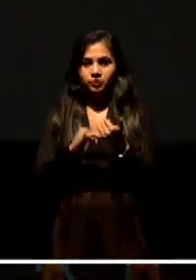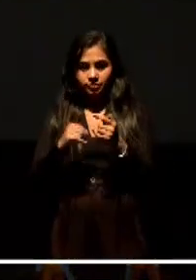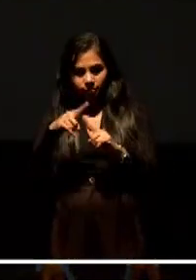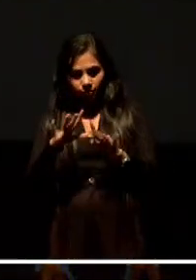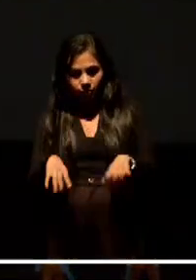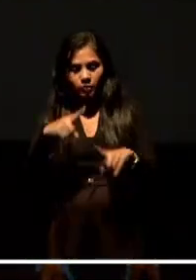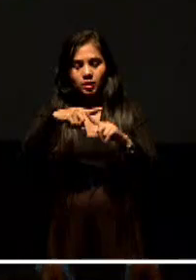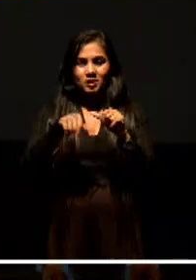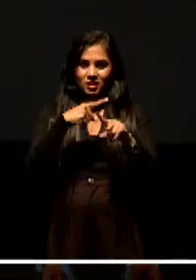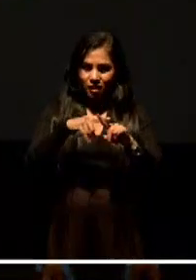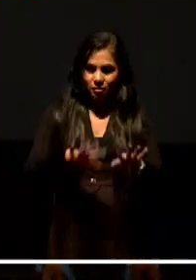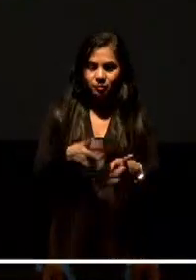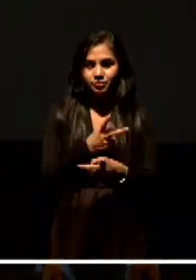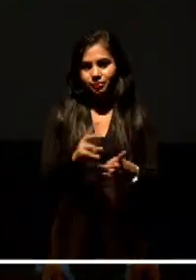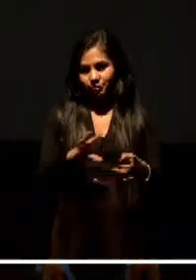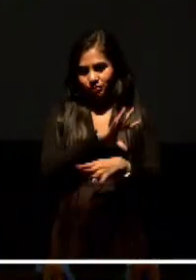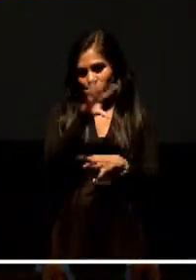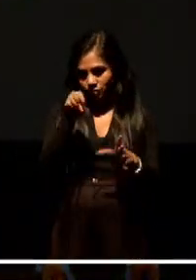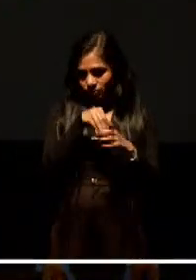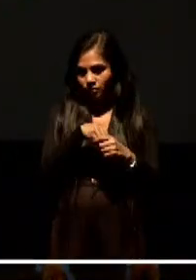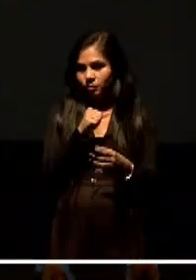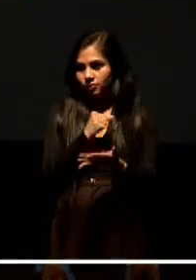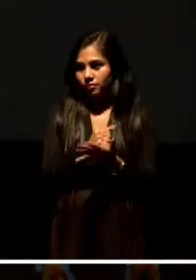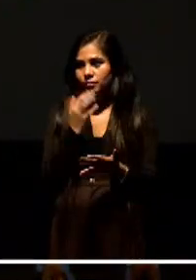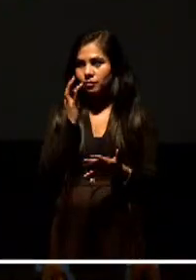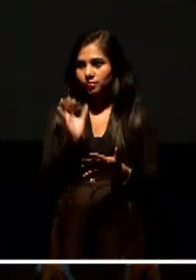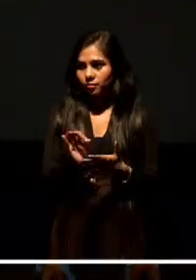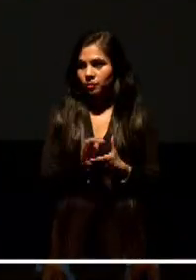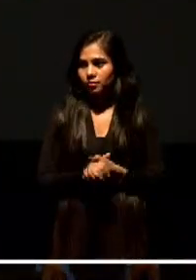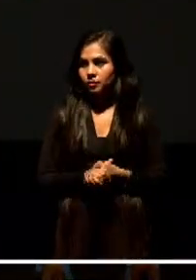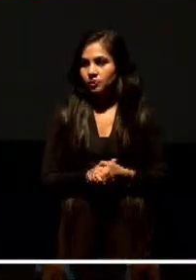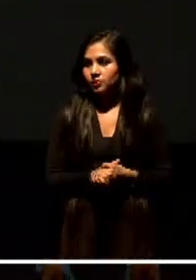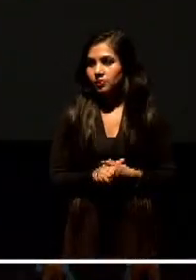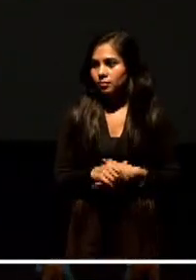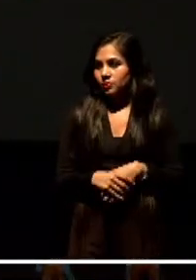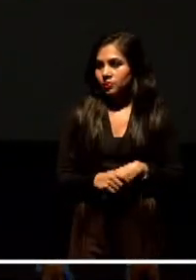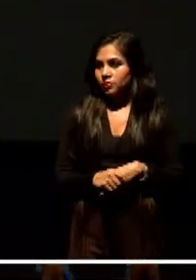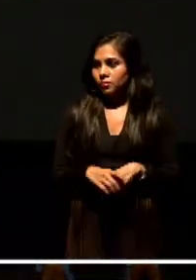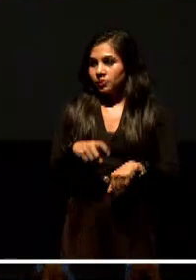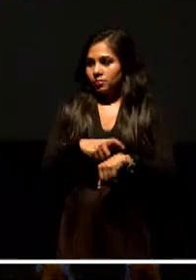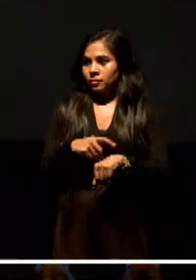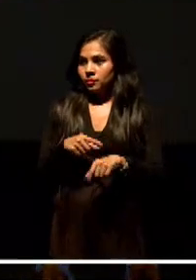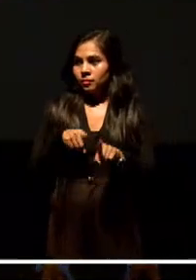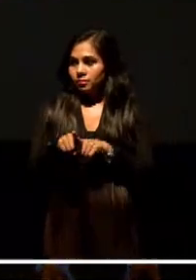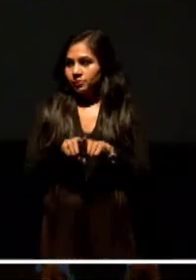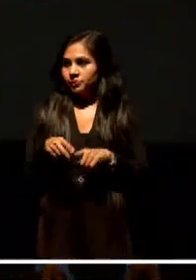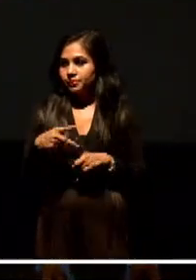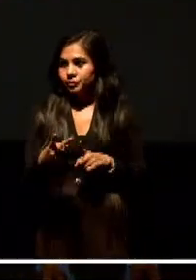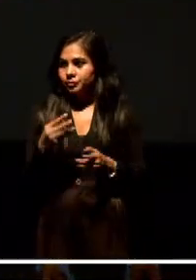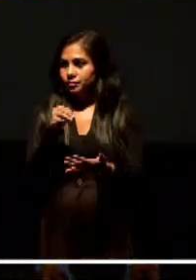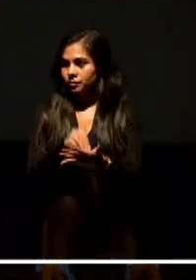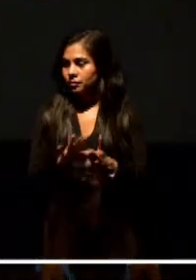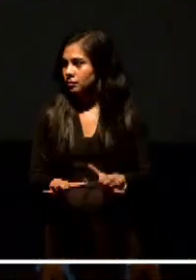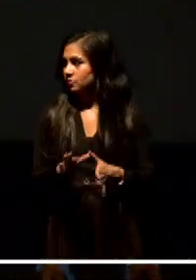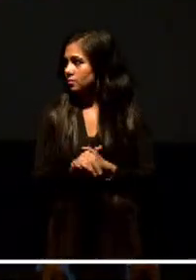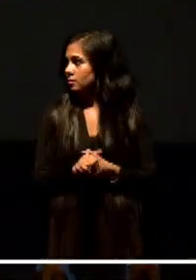हो, लाइसेंसिंग हो, वो सभी पूरा करना अनिवार्य है। क्योंकि समय कम है तो मैं खाली 2 एग्जांपल देना चाहूंगा। एक तो मुझे